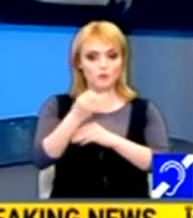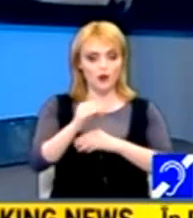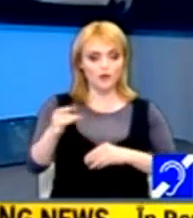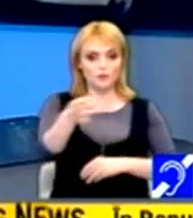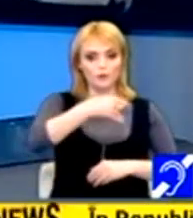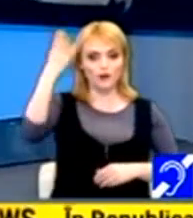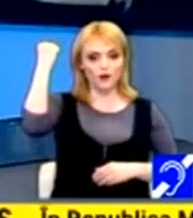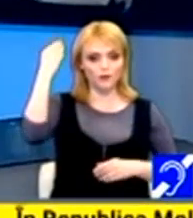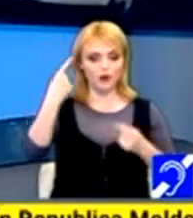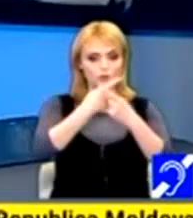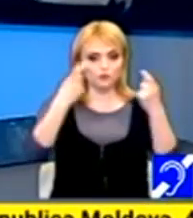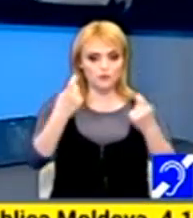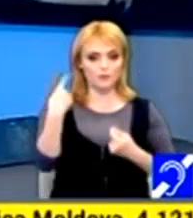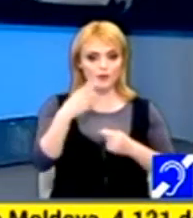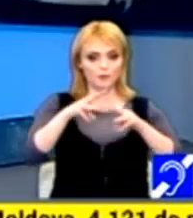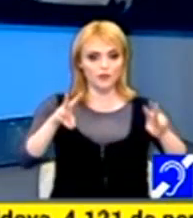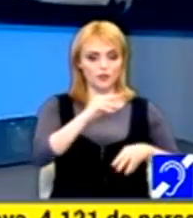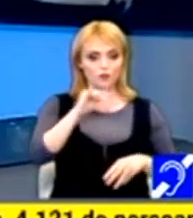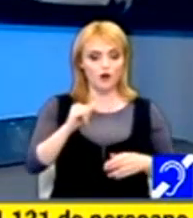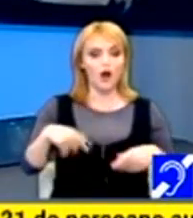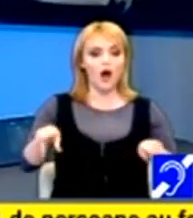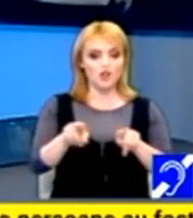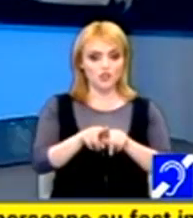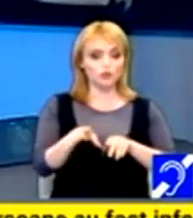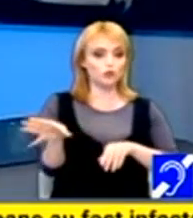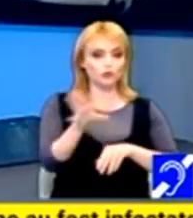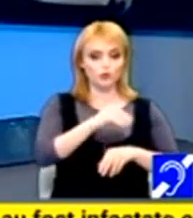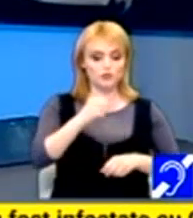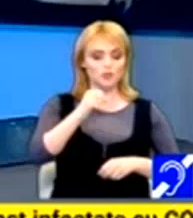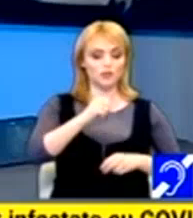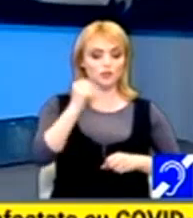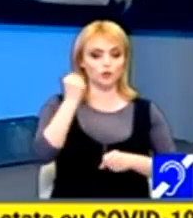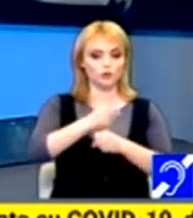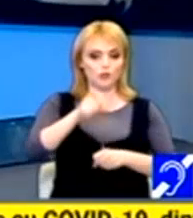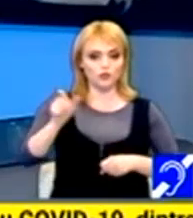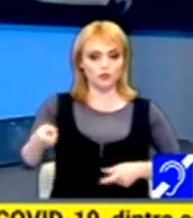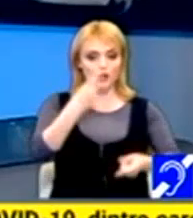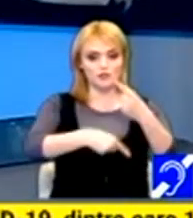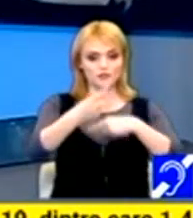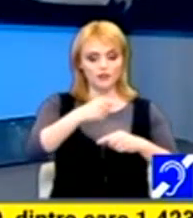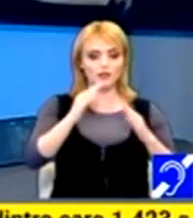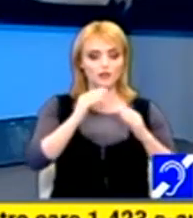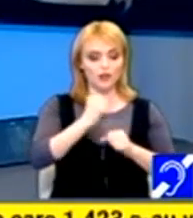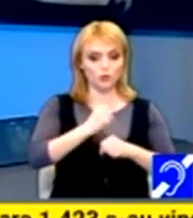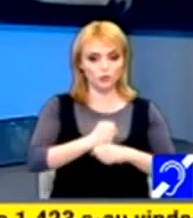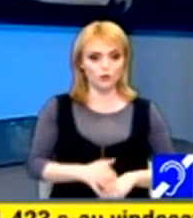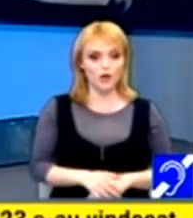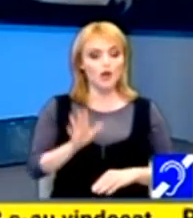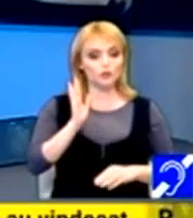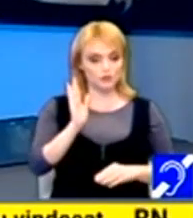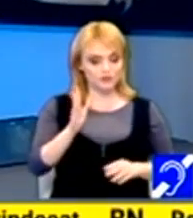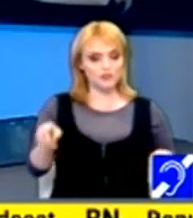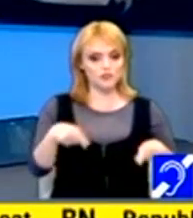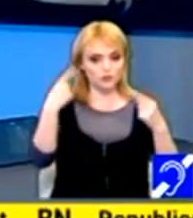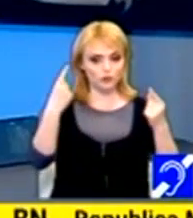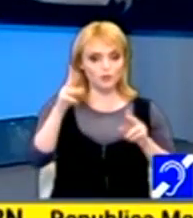în Republica Moldova, a anunțat premierul Ion Chicu. Astfel, toți angajații vor reveni la regimul obișnuit de lucru, dar vor fi instituite anumite reguli pentru